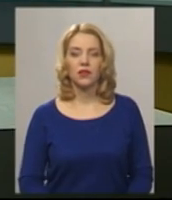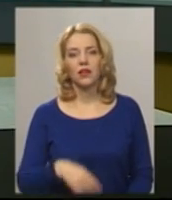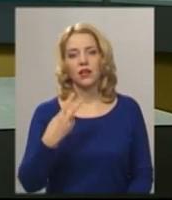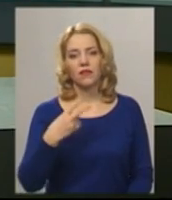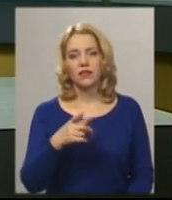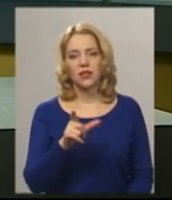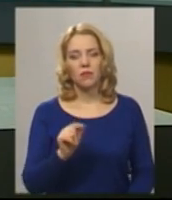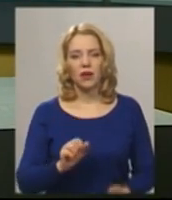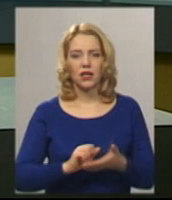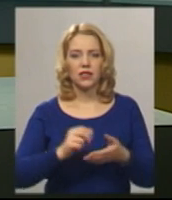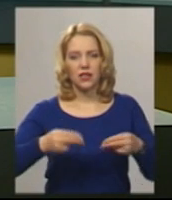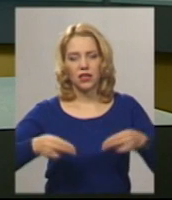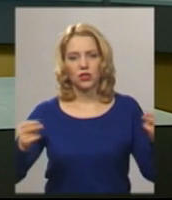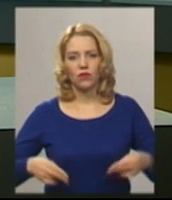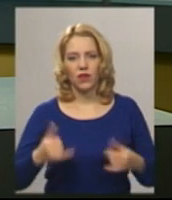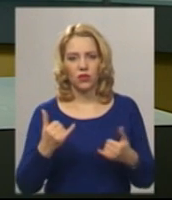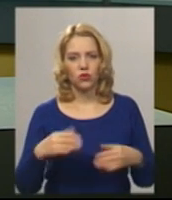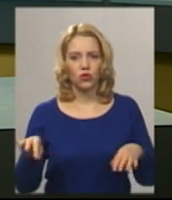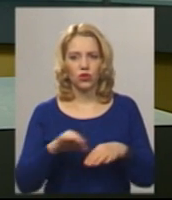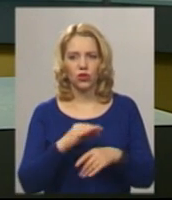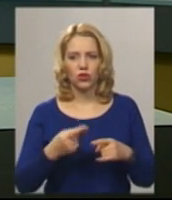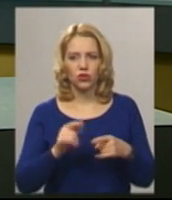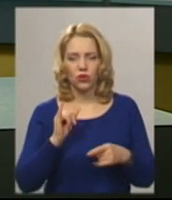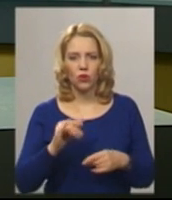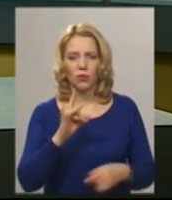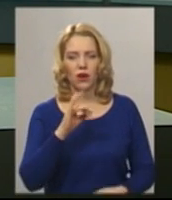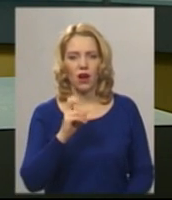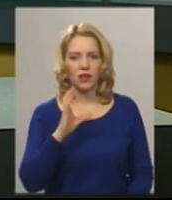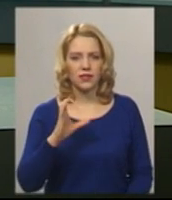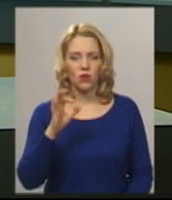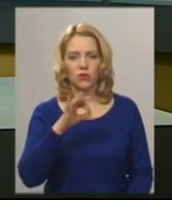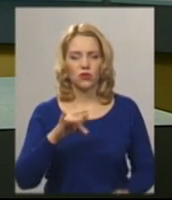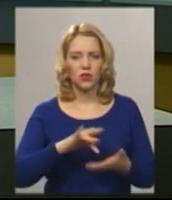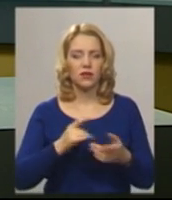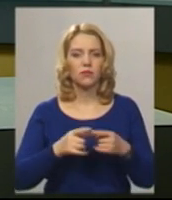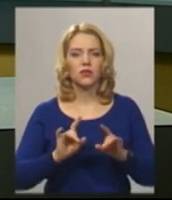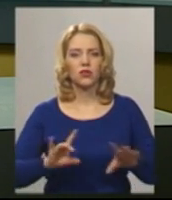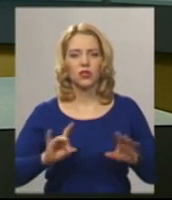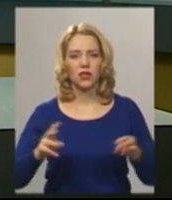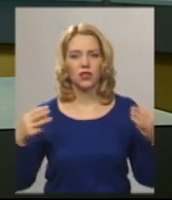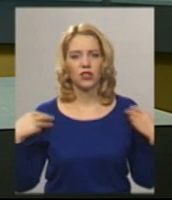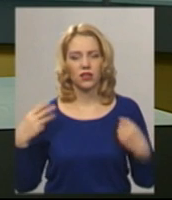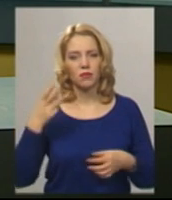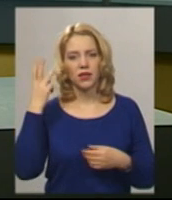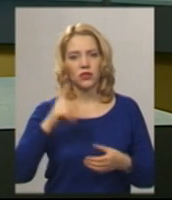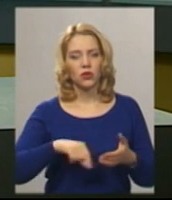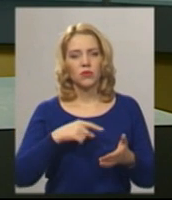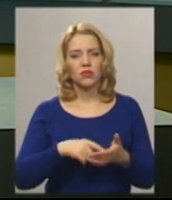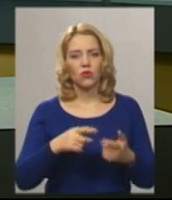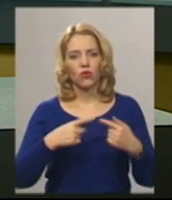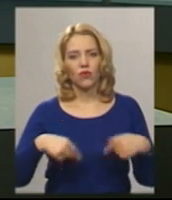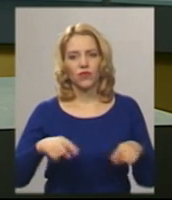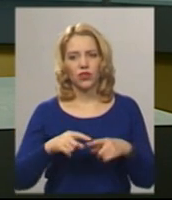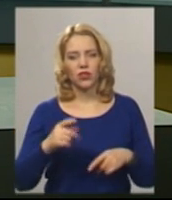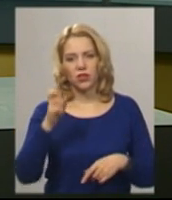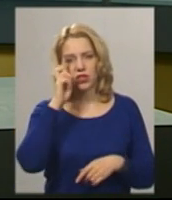20 пар зареєстрували сьогодні шлюб в День закоханих у Раці обласного центру. Про це розказала начальниця Хмельницького міського відділу